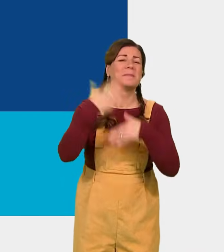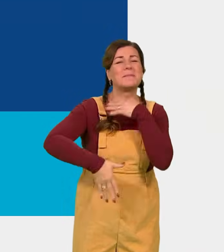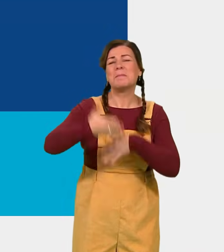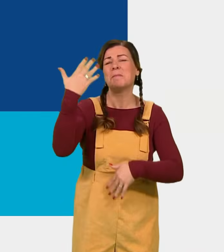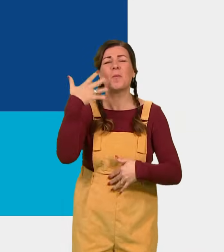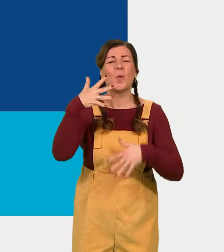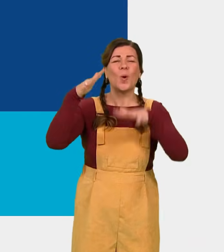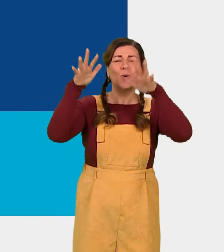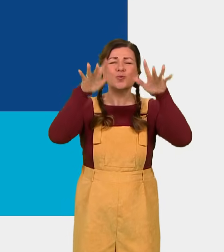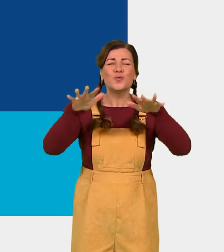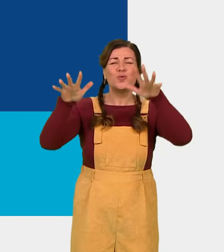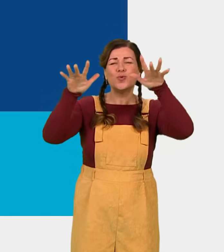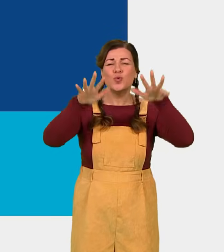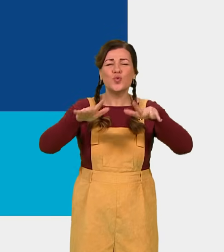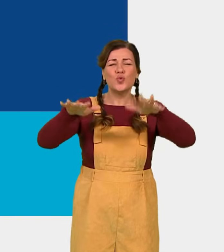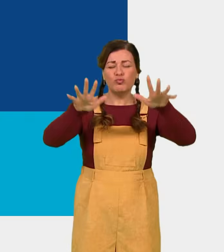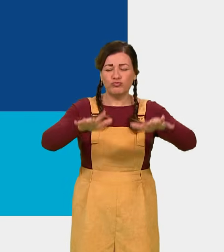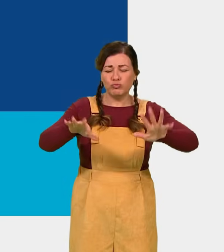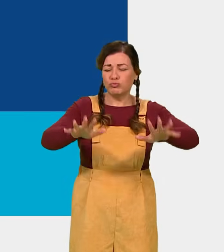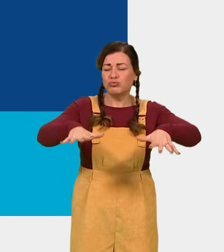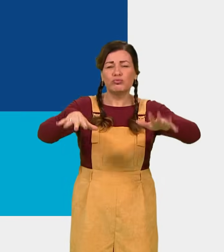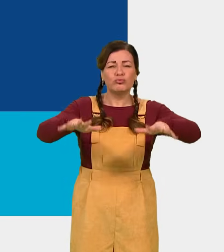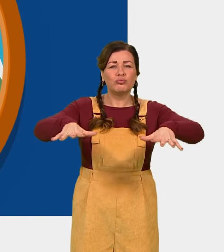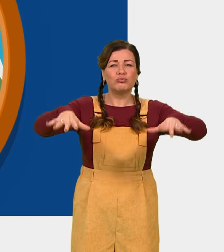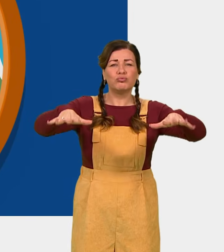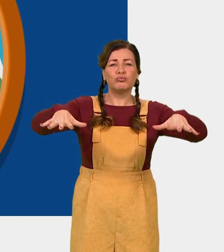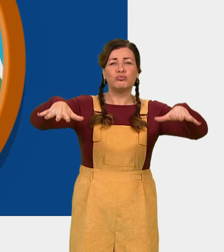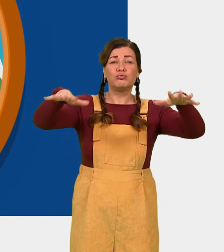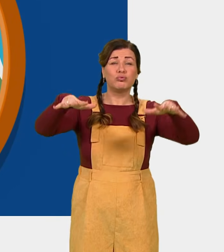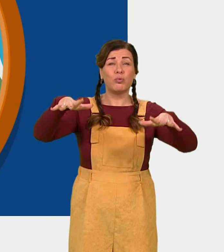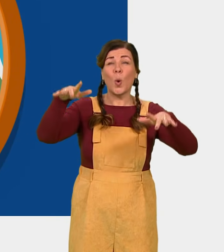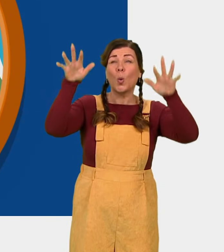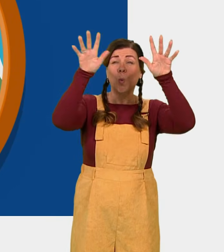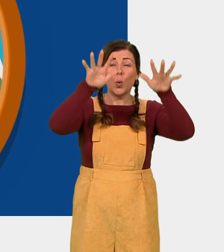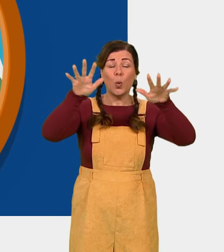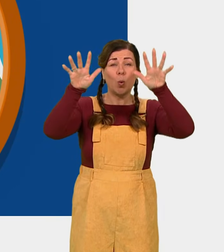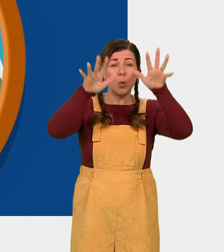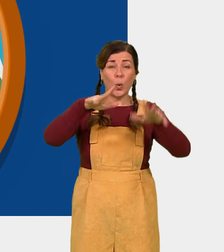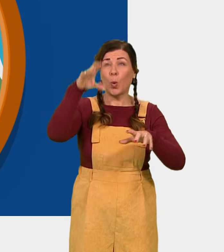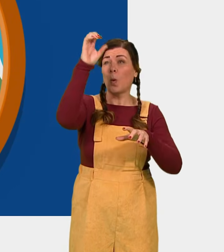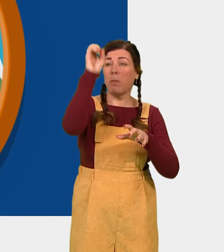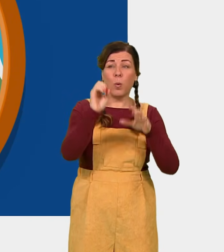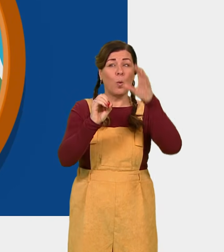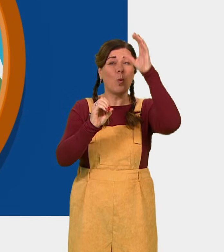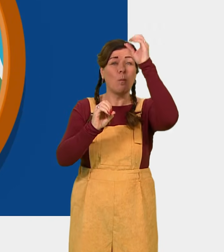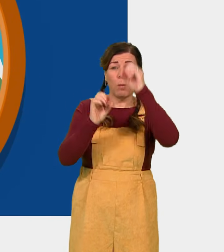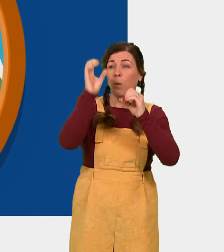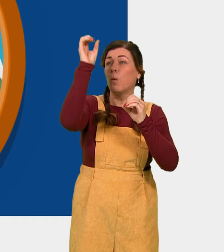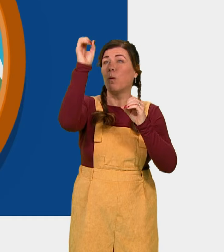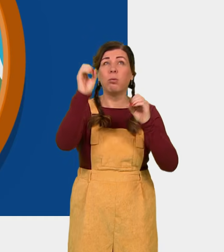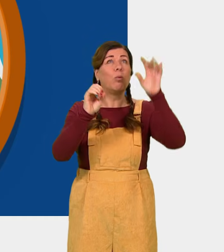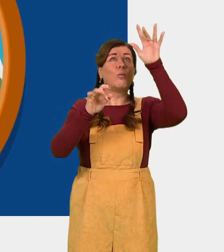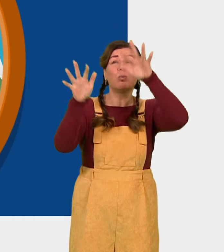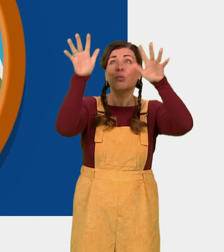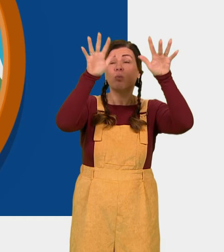wedi bwrw gymaint o eira y myd cyw o'r blaen. Roedd y plu eira wedi bod yn cwympo'n drwm o'r awyr